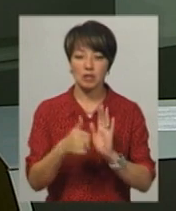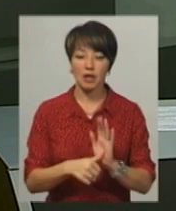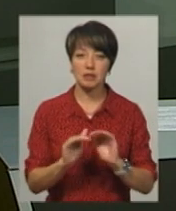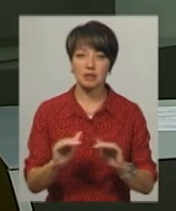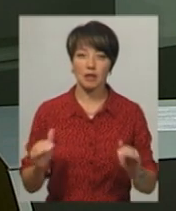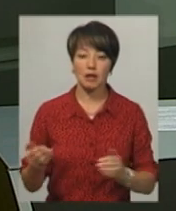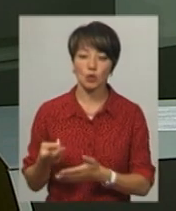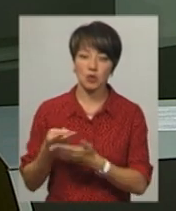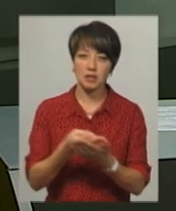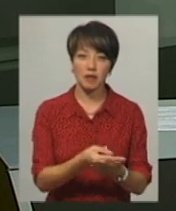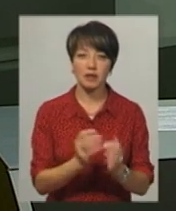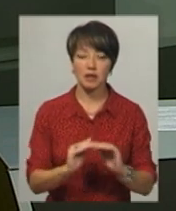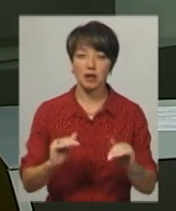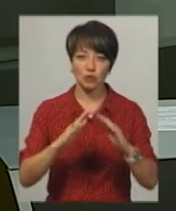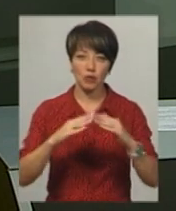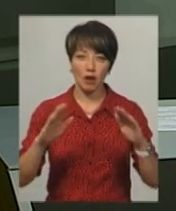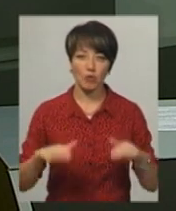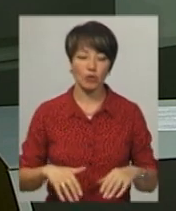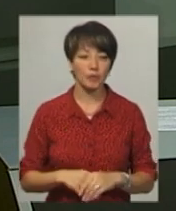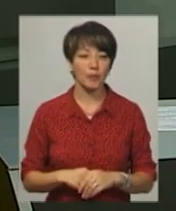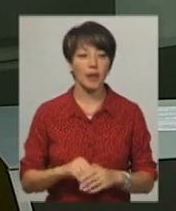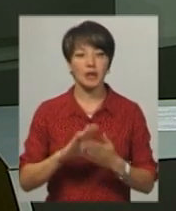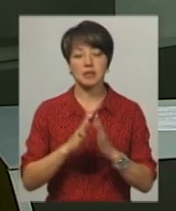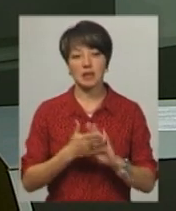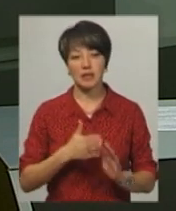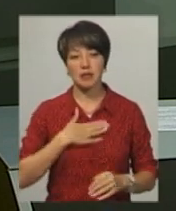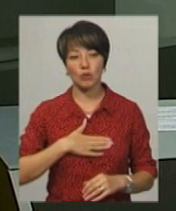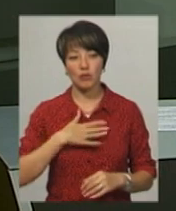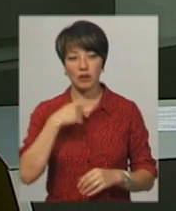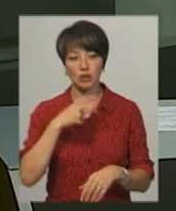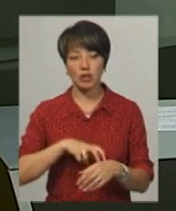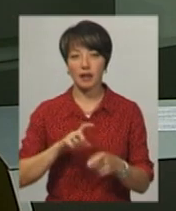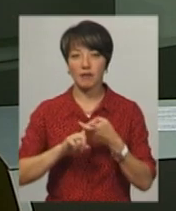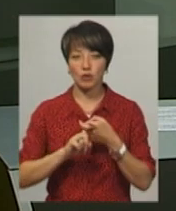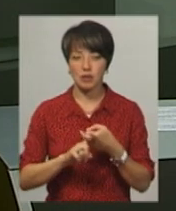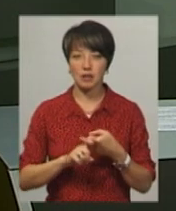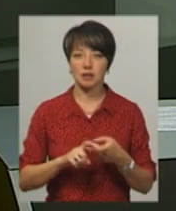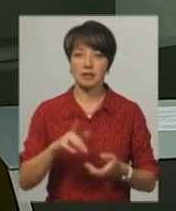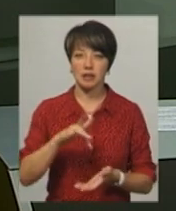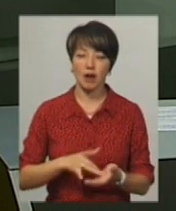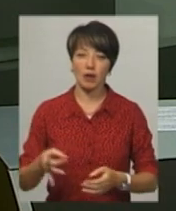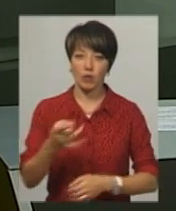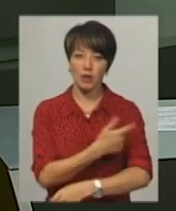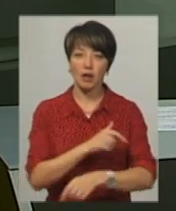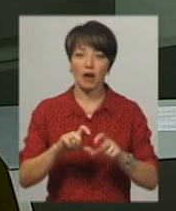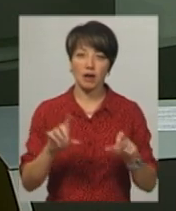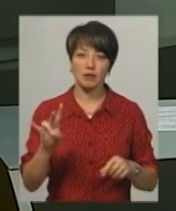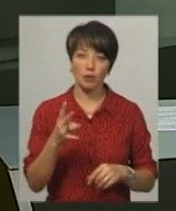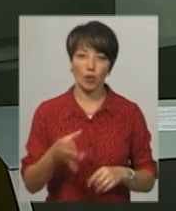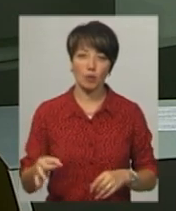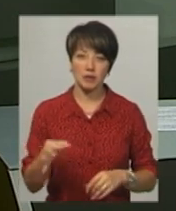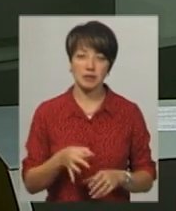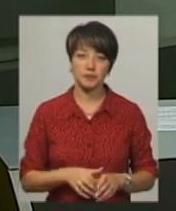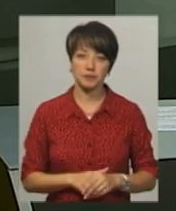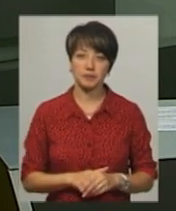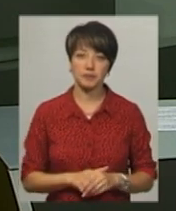яких доставили сюди із дитячого табору «Салют». Їх стан задовільний, говорить лікарка-інфекціоніст Березанської центральної районної лікарні Тамара